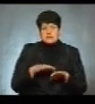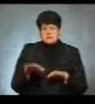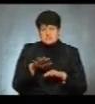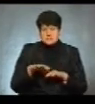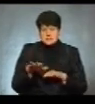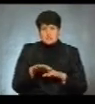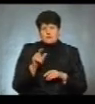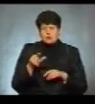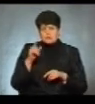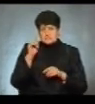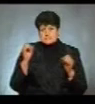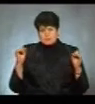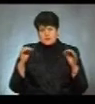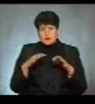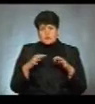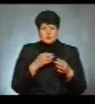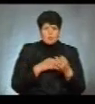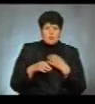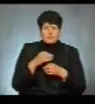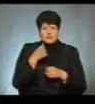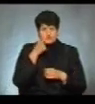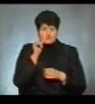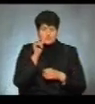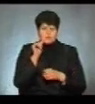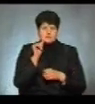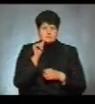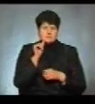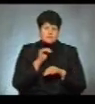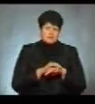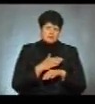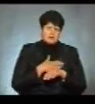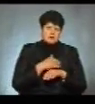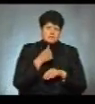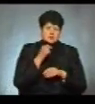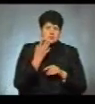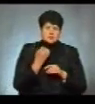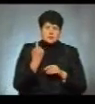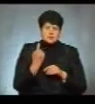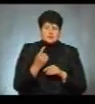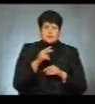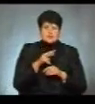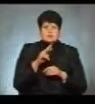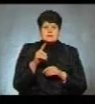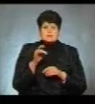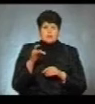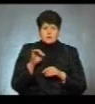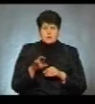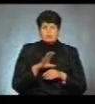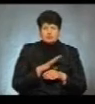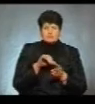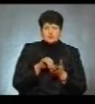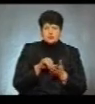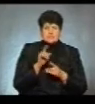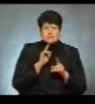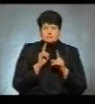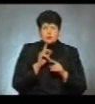оголошення людям, і люди збираються, розумієте, і обговорюють. Я вчора, фактично, я і ще одна голова ОСББ Лілія Заруддя, ми були присутні на зборах